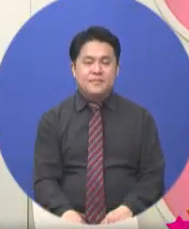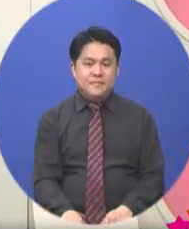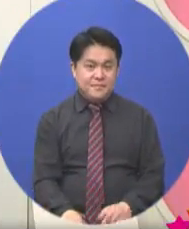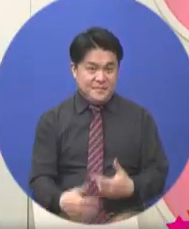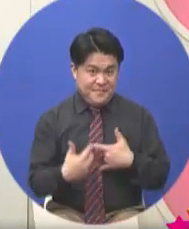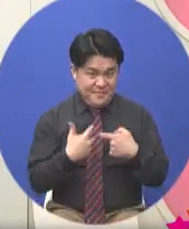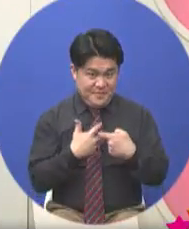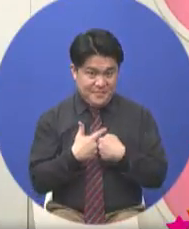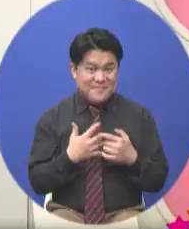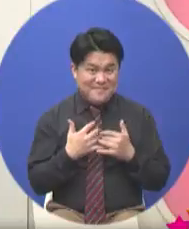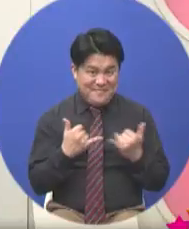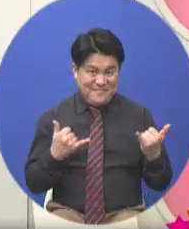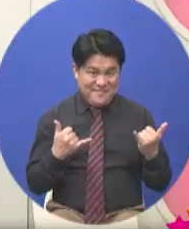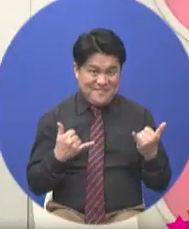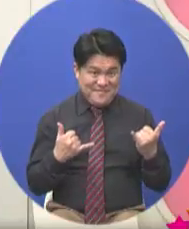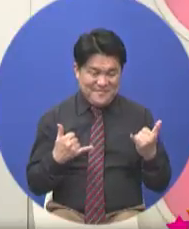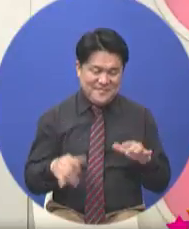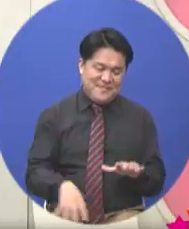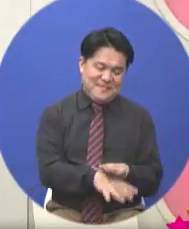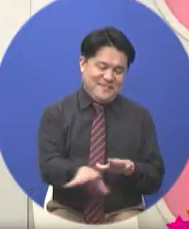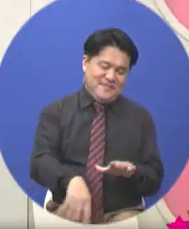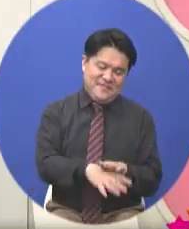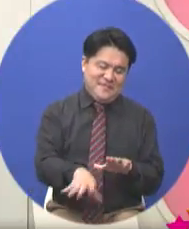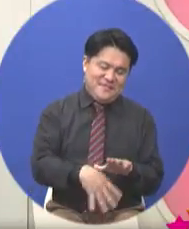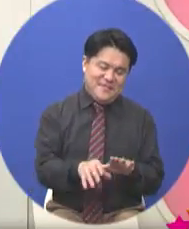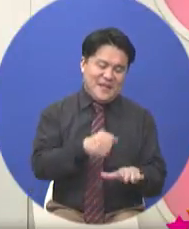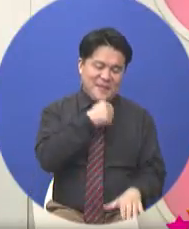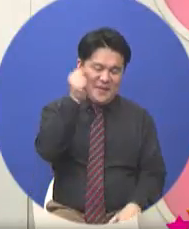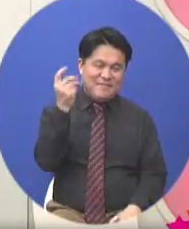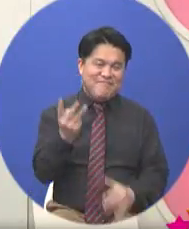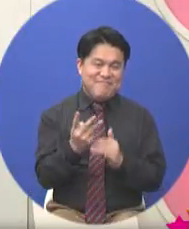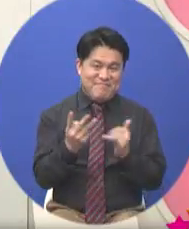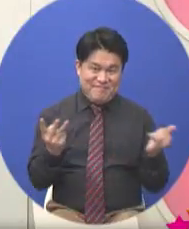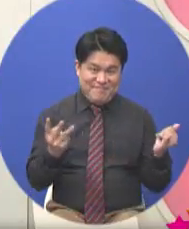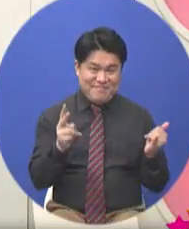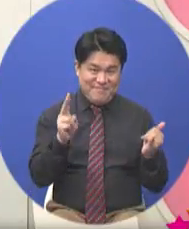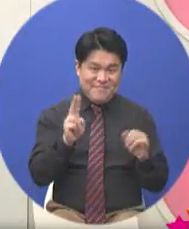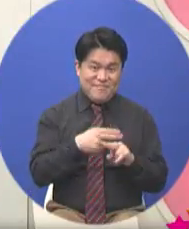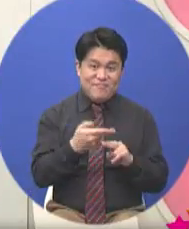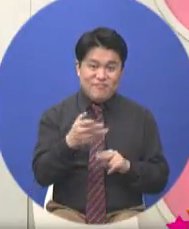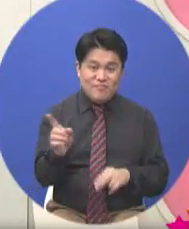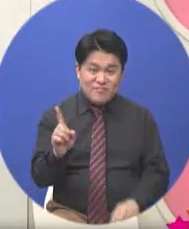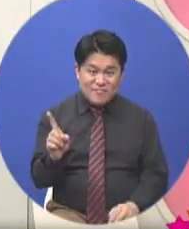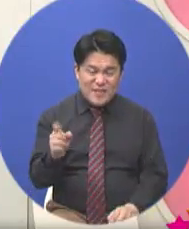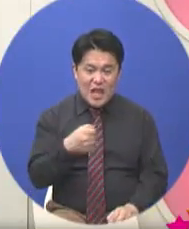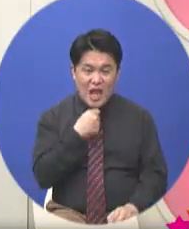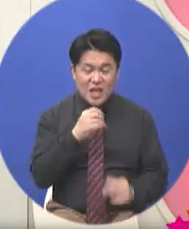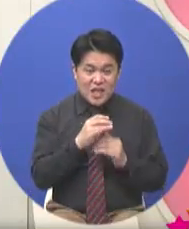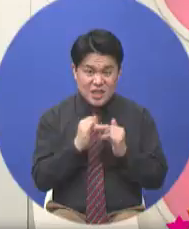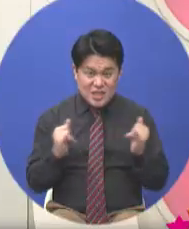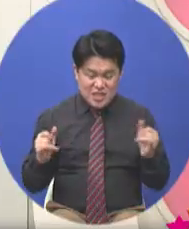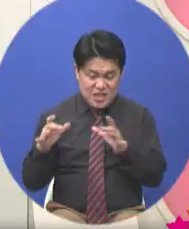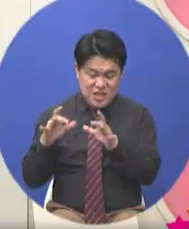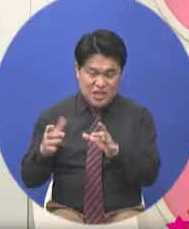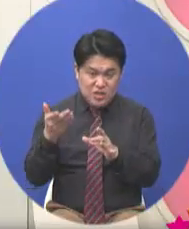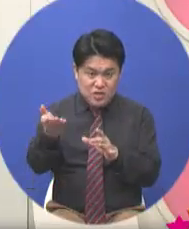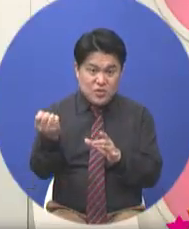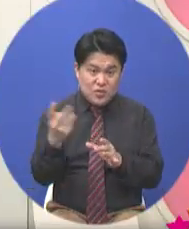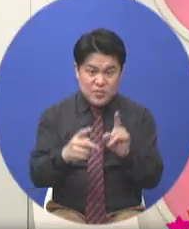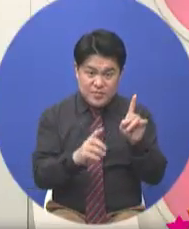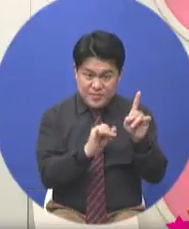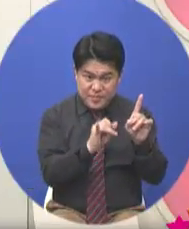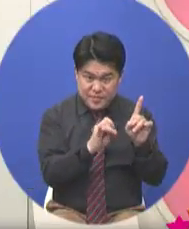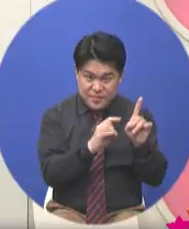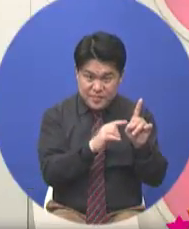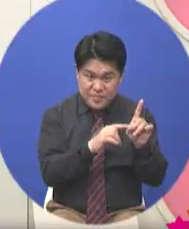내려놓으시면 정답자 중 추첨을 통해서 세 분께는 MC들의 사인 CD 그리고 네? 한